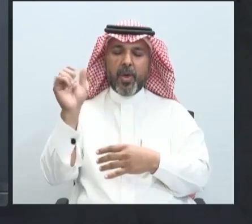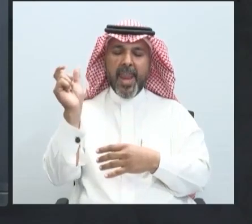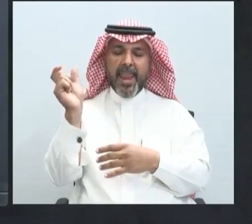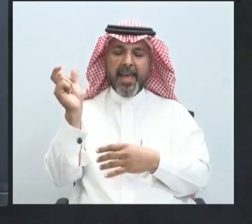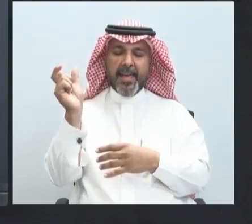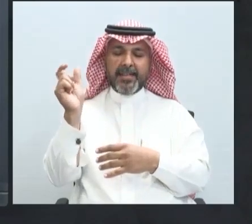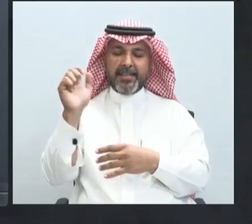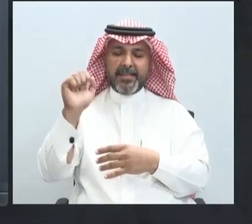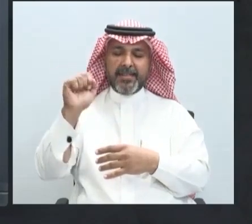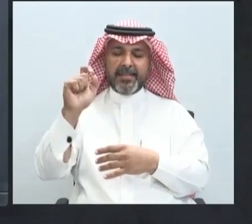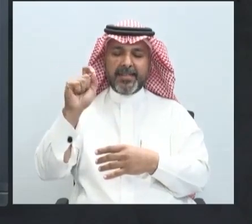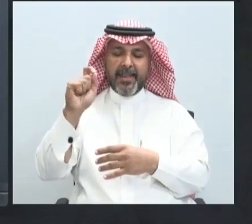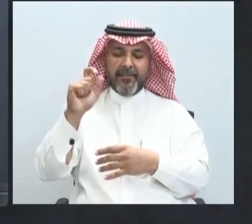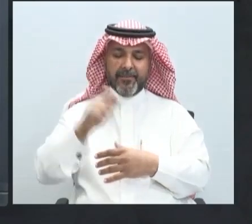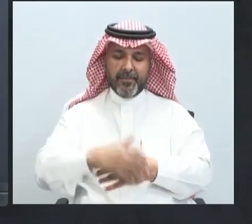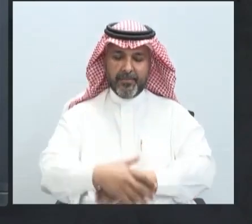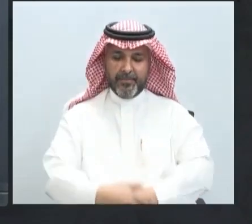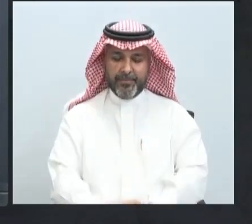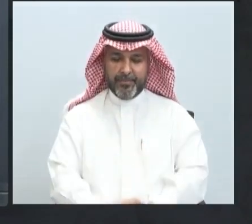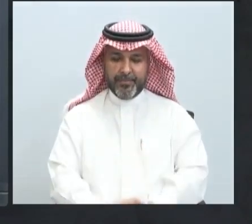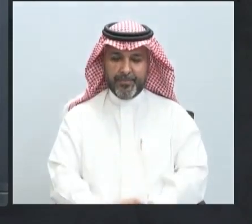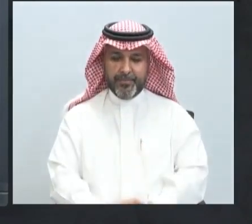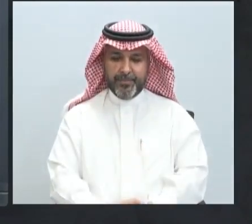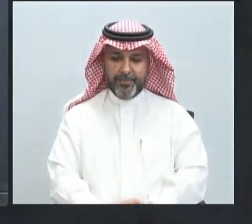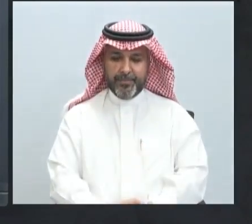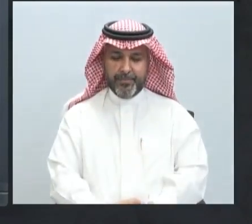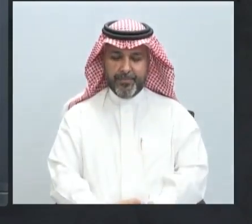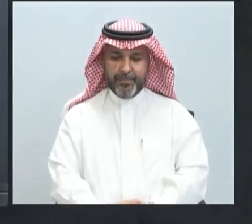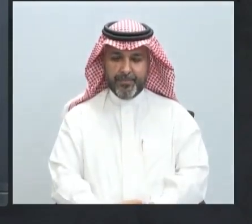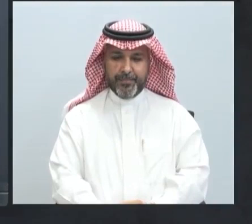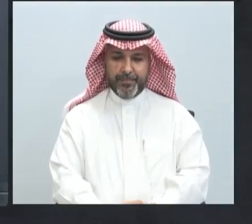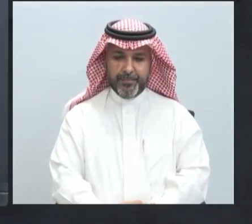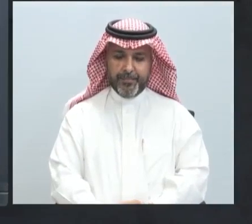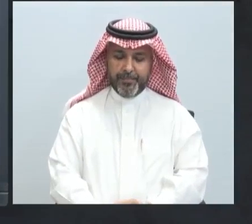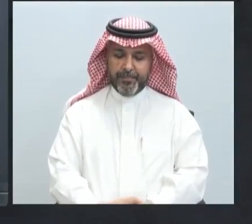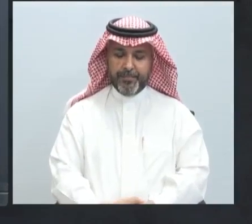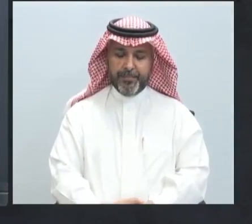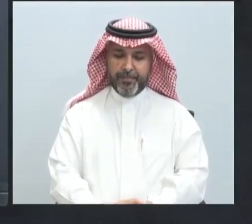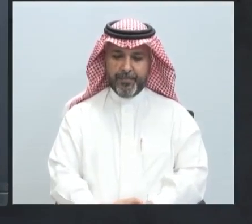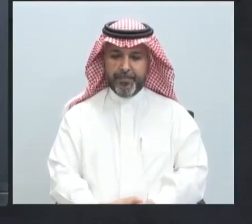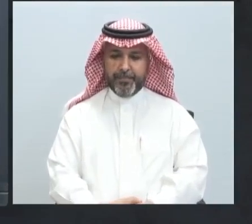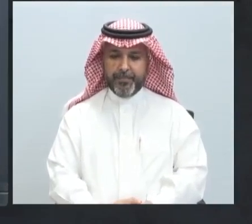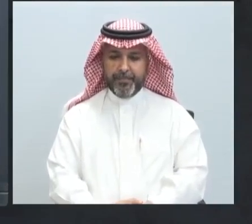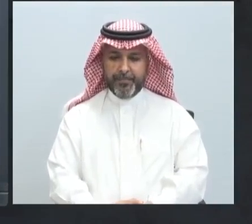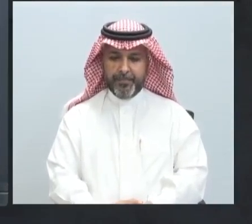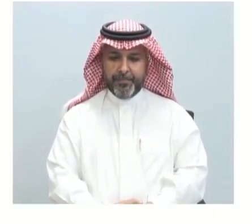سوف نشاهد بعد الانتهاء من المرحله الاولى تبدا هذه الخليه تستعد تتحضر للانقسام